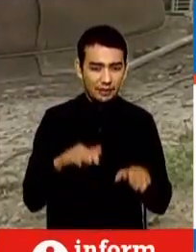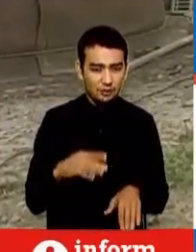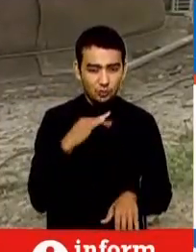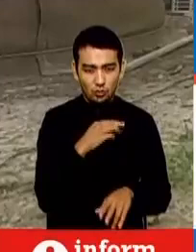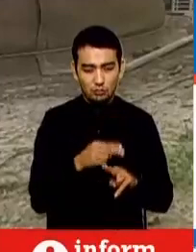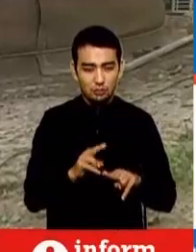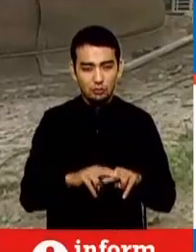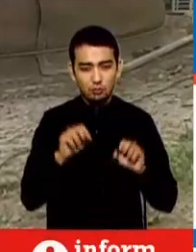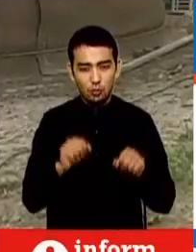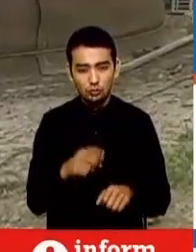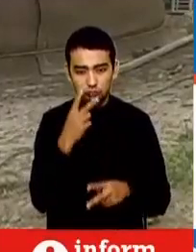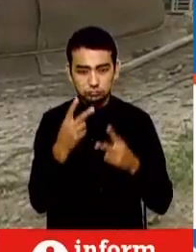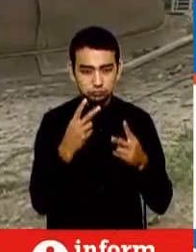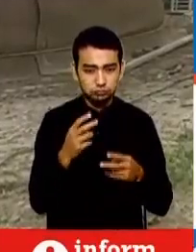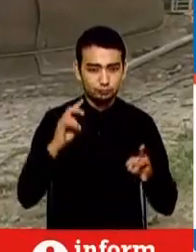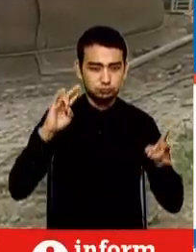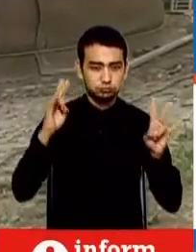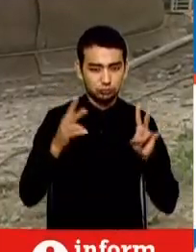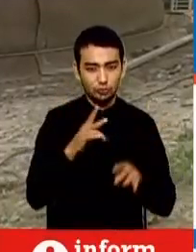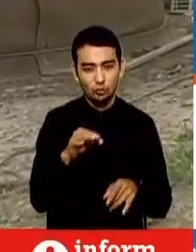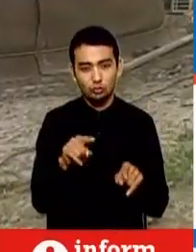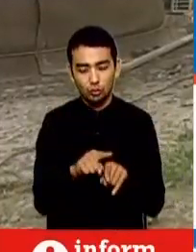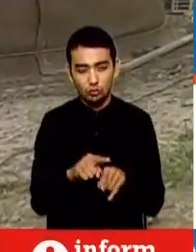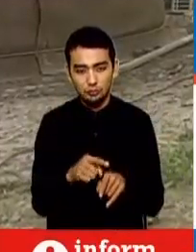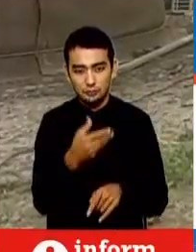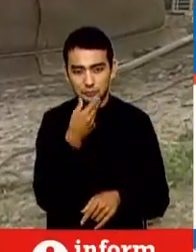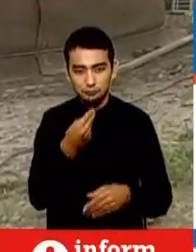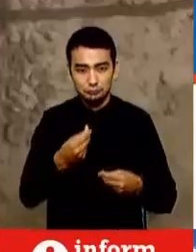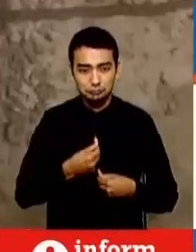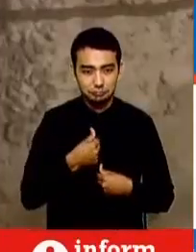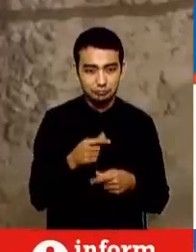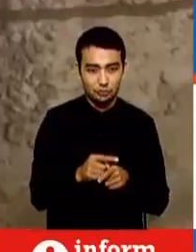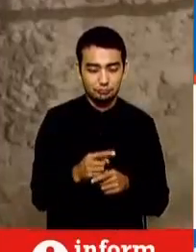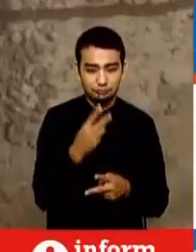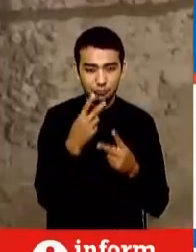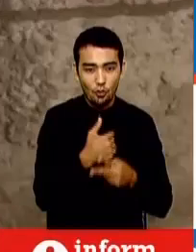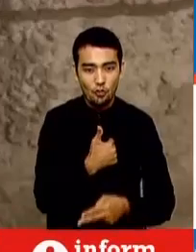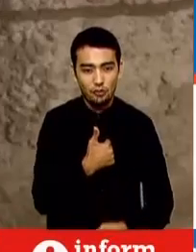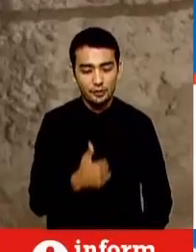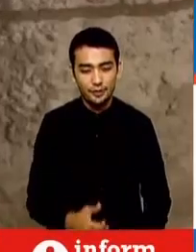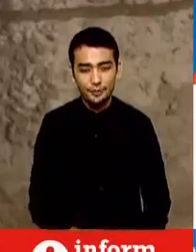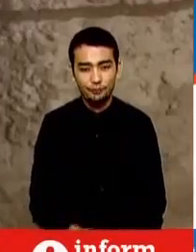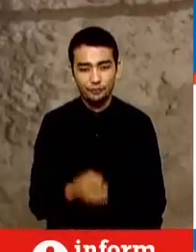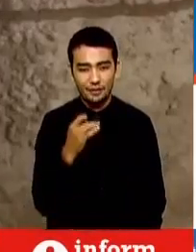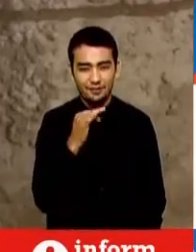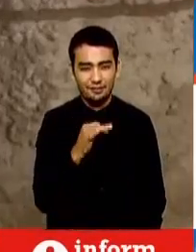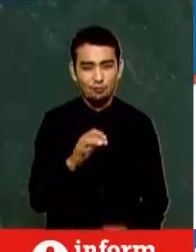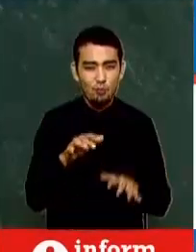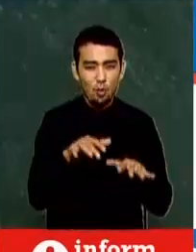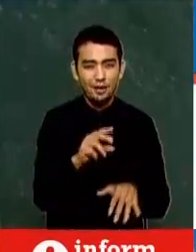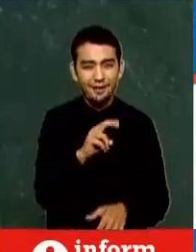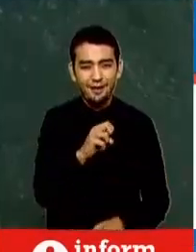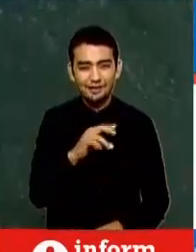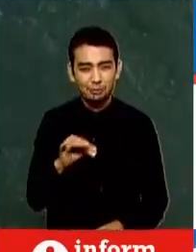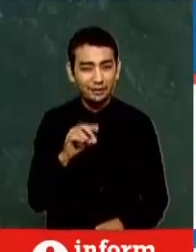быть, не так широко известные, но тоже очень приятные, и есть что посмотреть. Приезжих интересует не только Каспийское море.